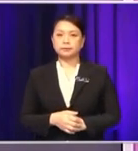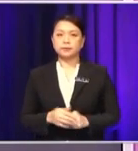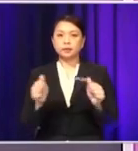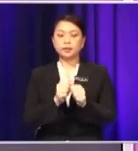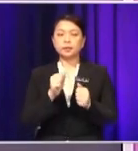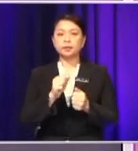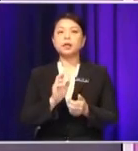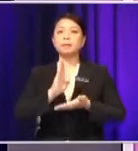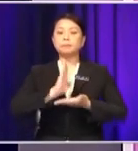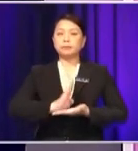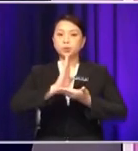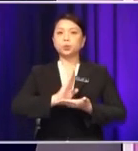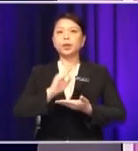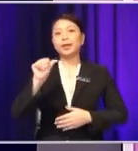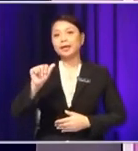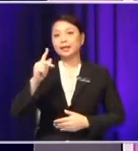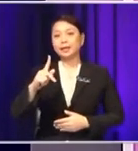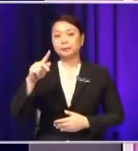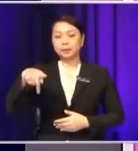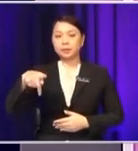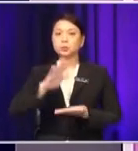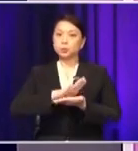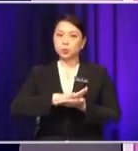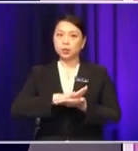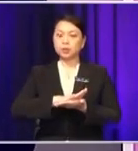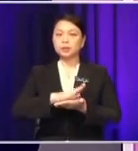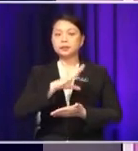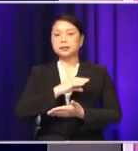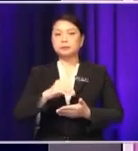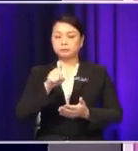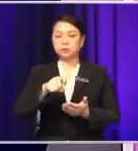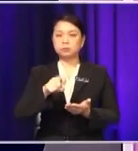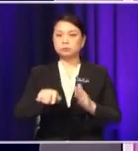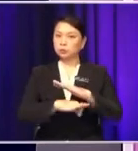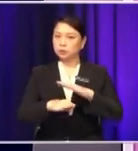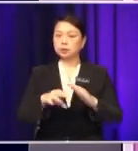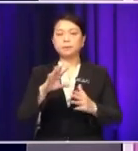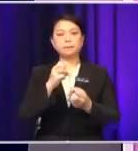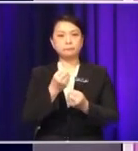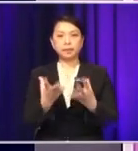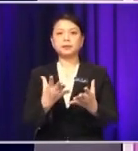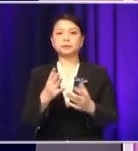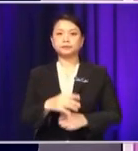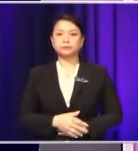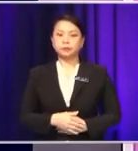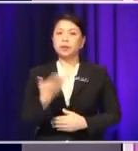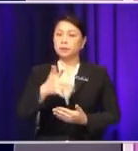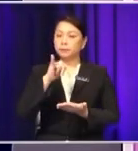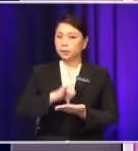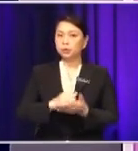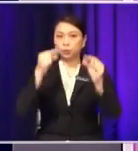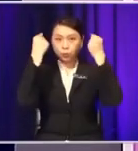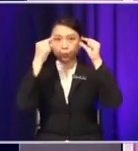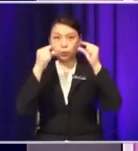AKP di peringkat sekolah akan memuat turun dan juga memperbanyakkan. Yang kelapan, guru melaksanakan ujian sebagaimana